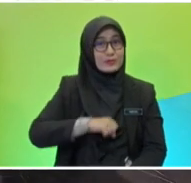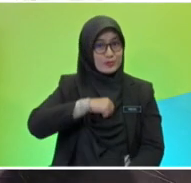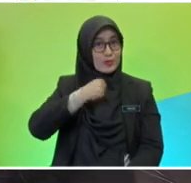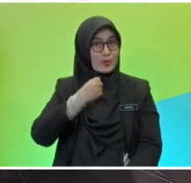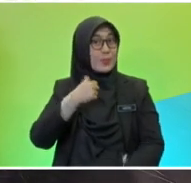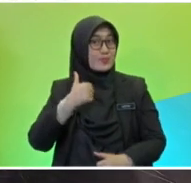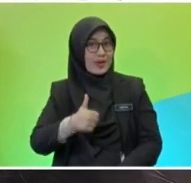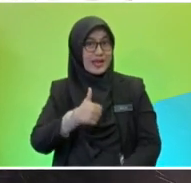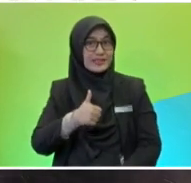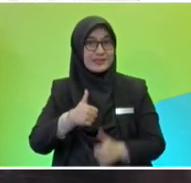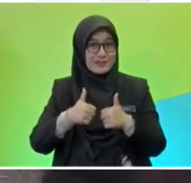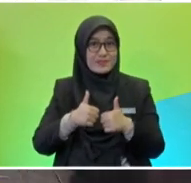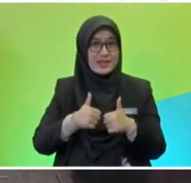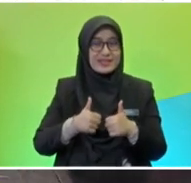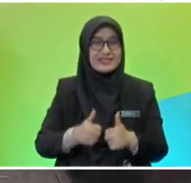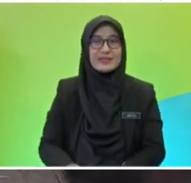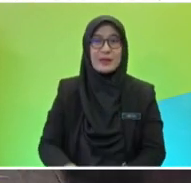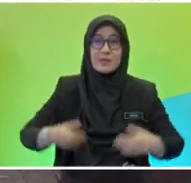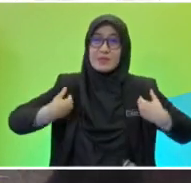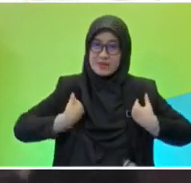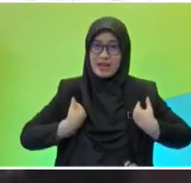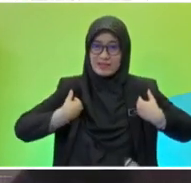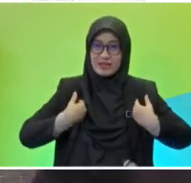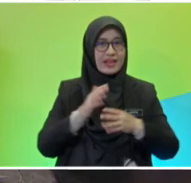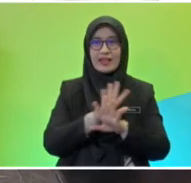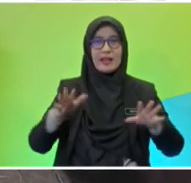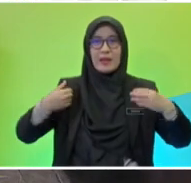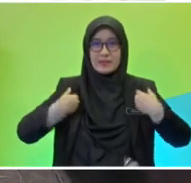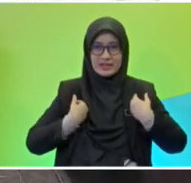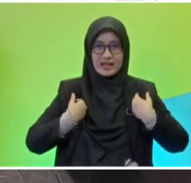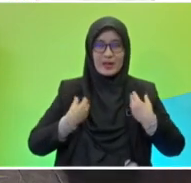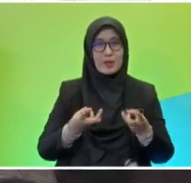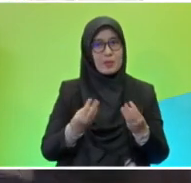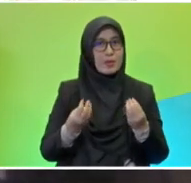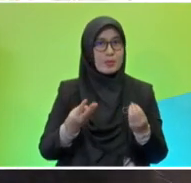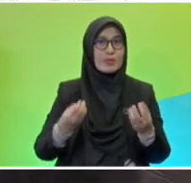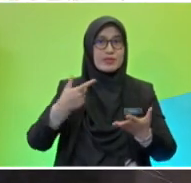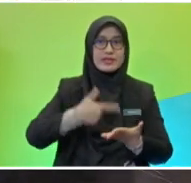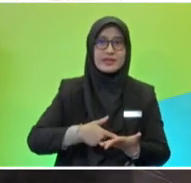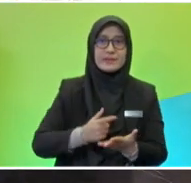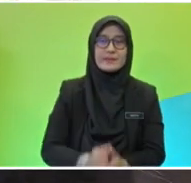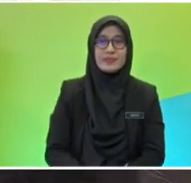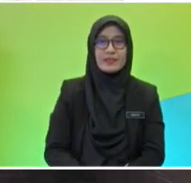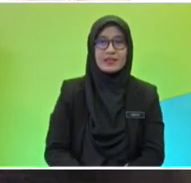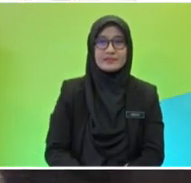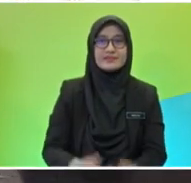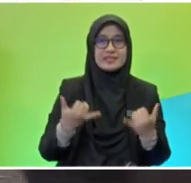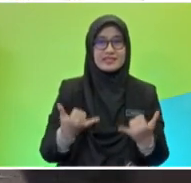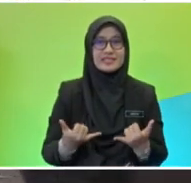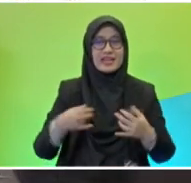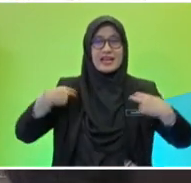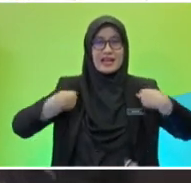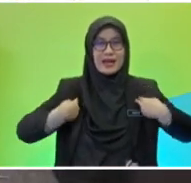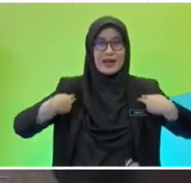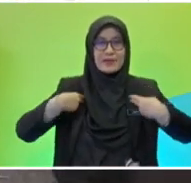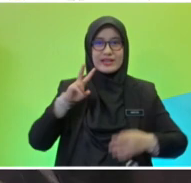Seronok juga di gajah ni, cikgu. Penat tak? Letih juga? Taklah, cikgu. Saya nak lagi, cikgu. Nak lagi. Mari kita buat. Haiwan yang kedua. Okey.